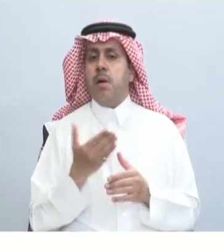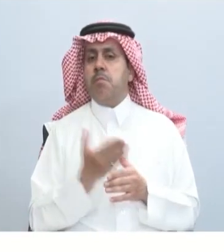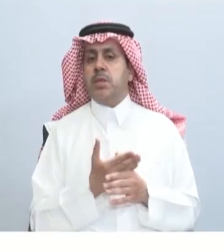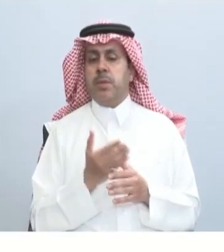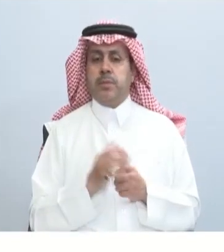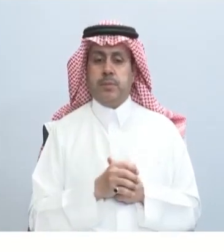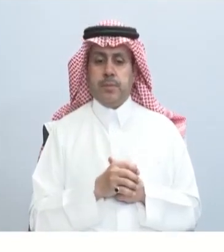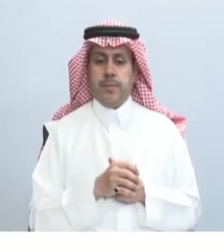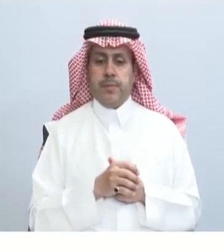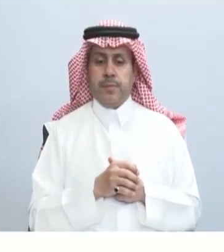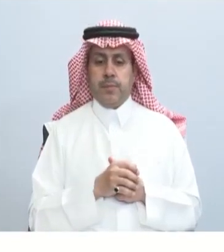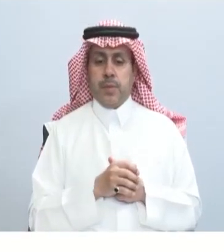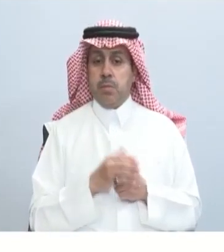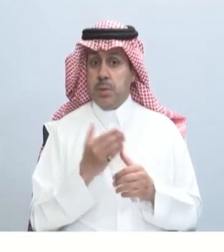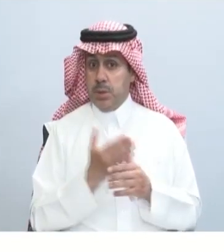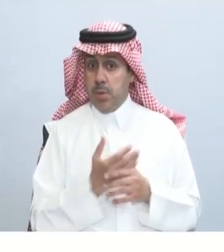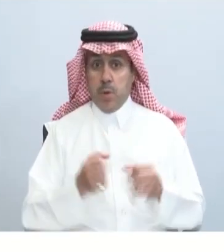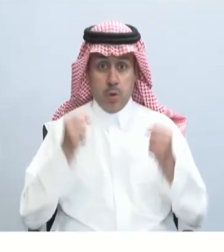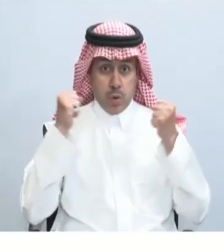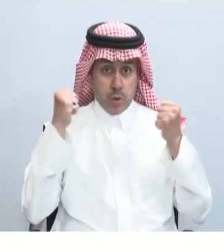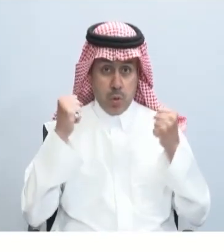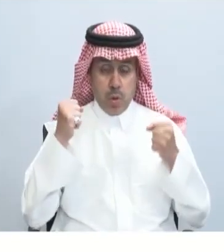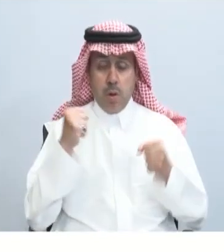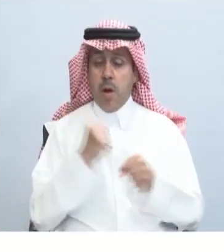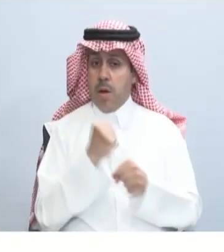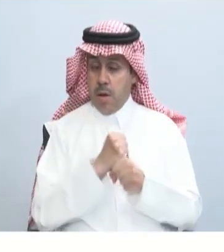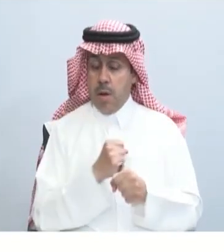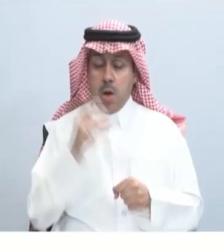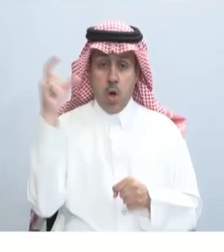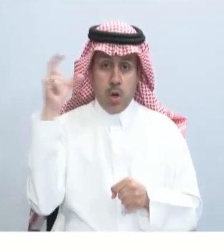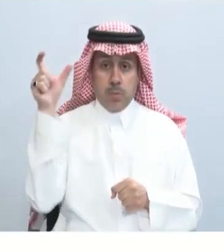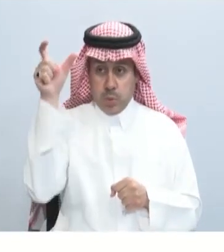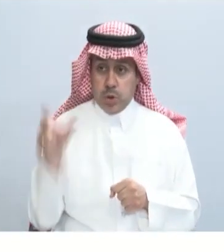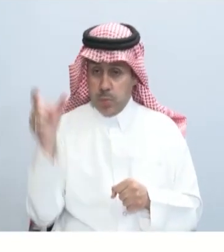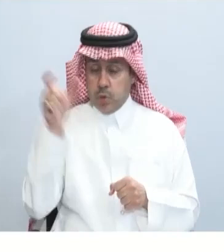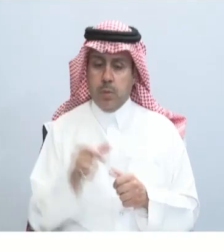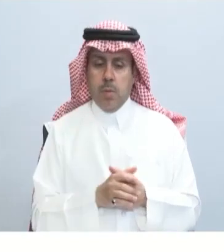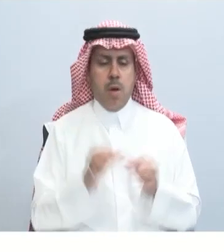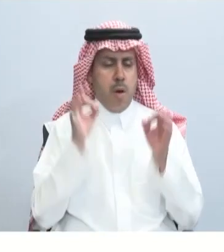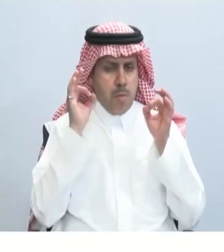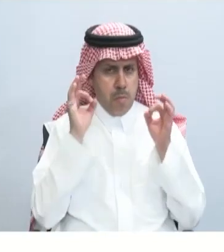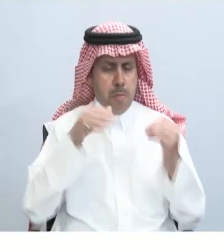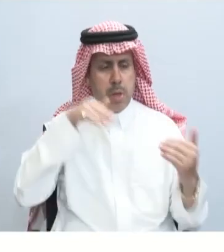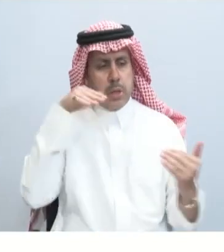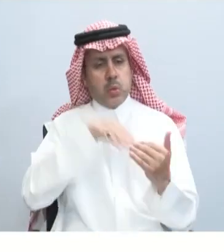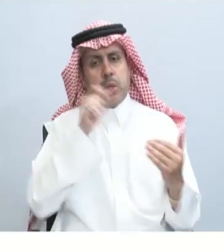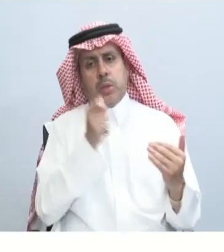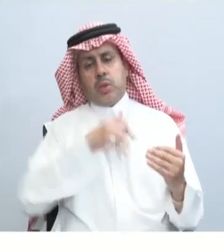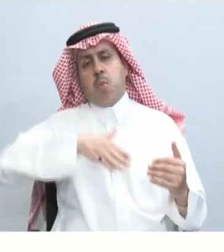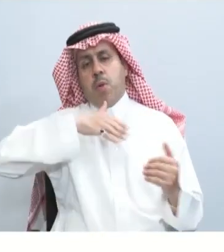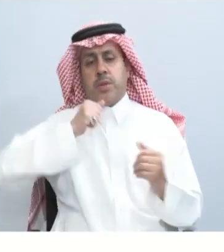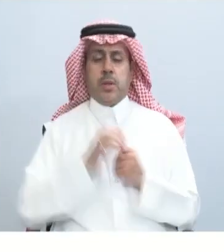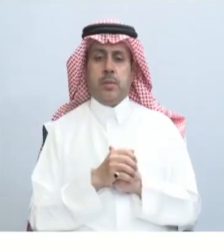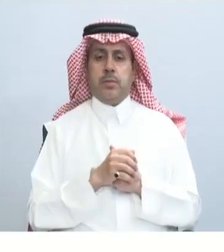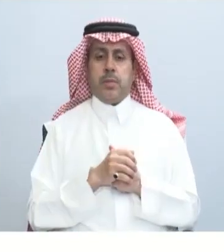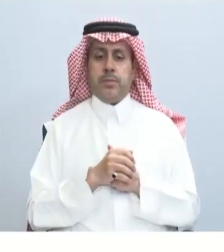وسلم نعم بسبب الانتصار الذي حققه المسلمون فان غزوه بدر من اهم غزوات النبي صلى الله عليه وسلم ومن